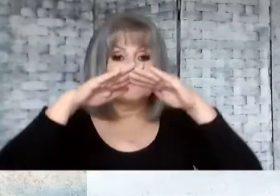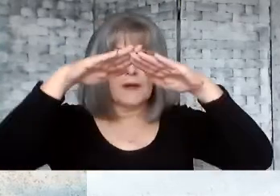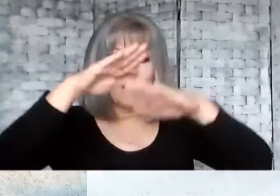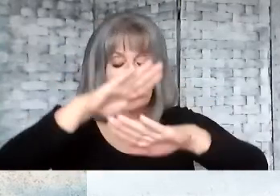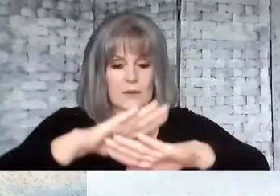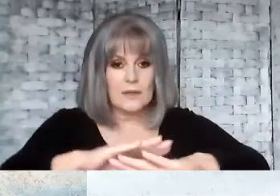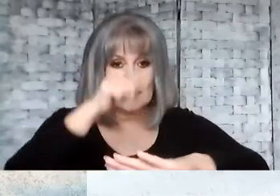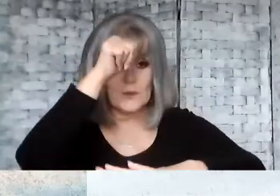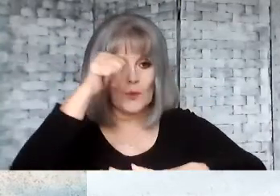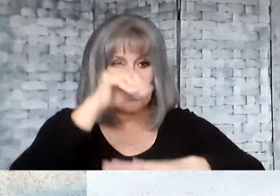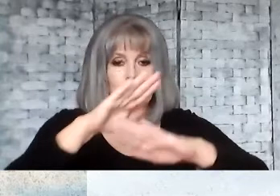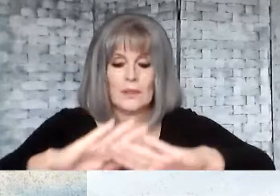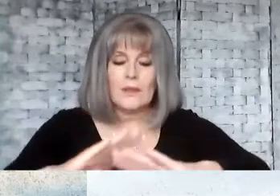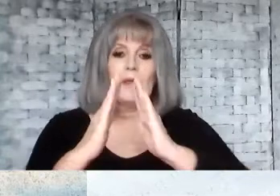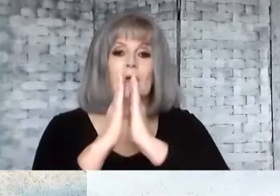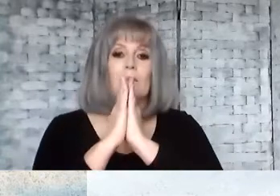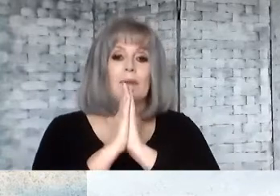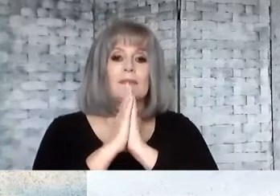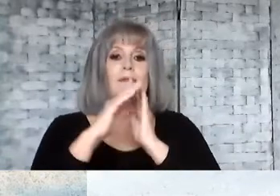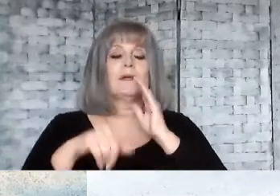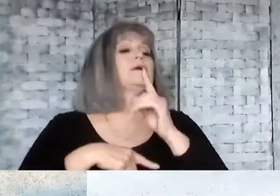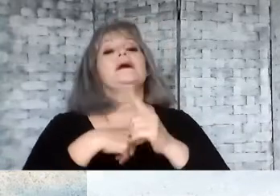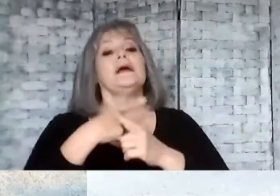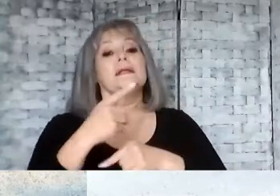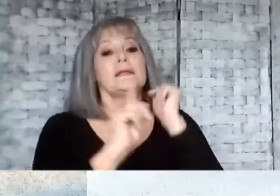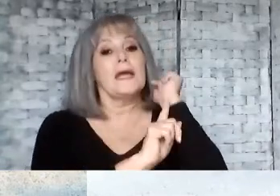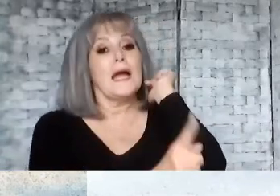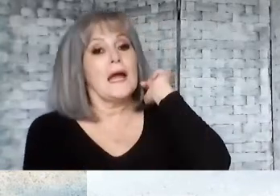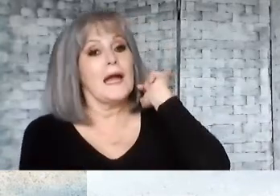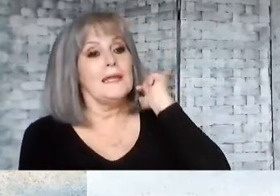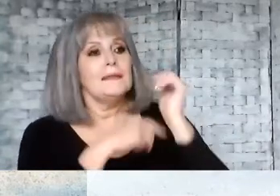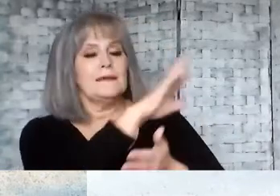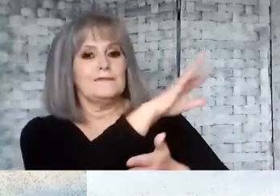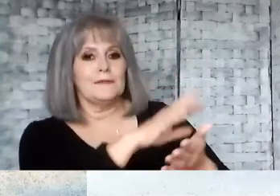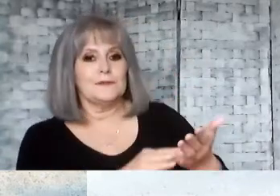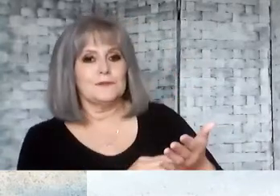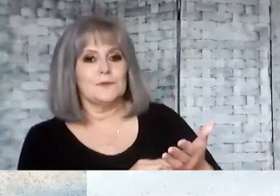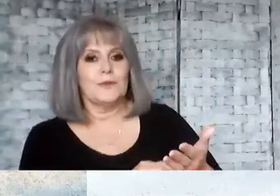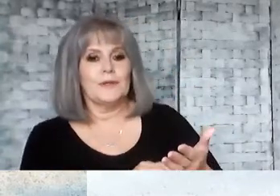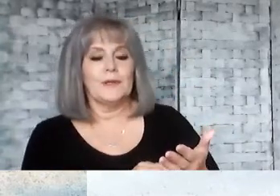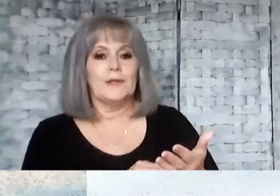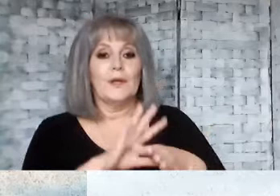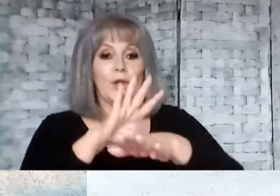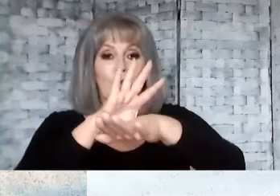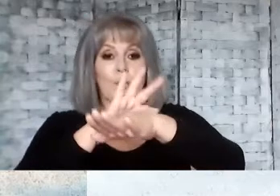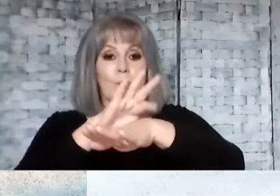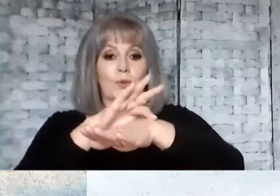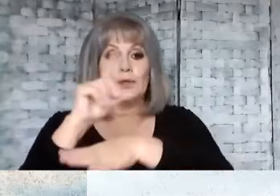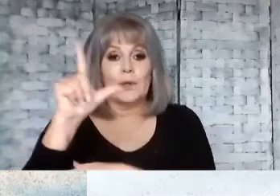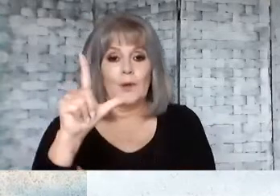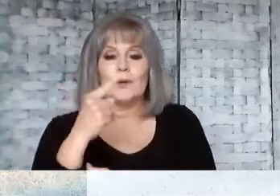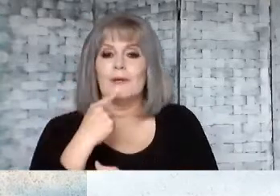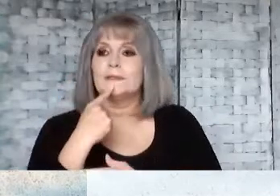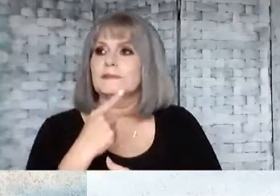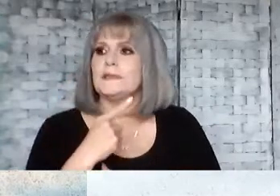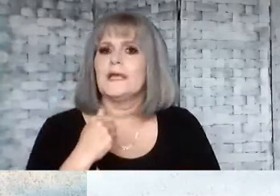Het vir die hande opgelê en vir hulle gebid, en dan aan die einde van die story noem Lukas een specifieke groep